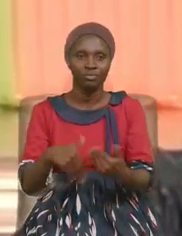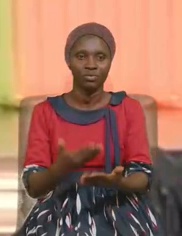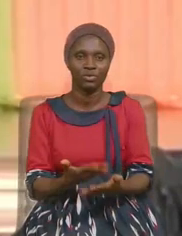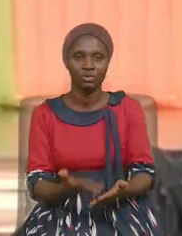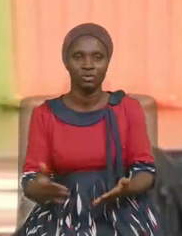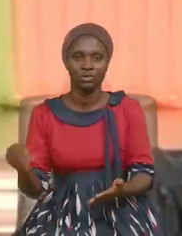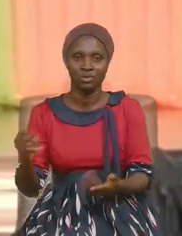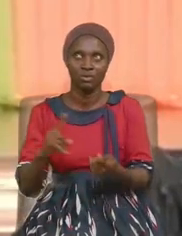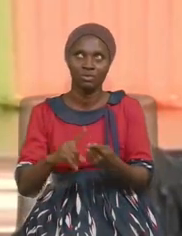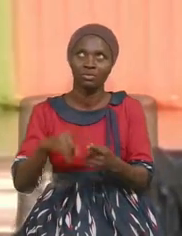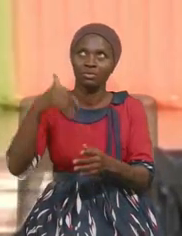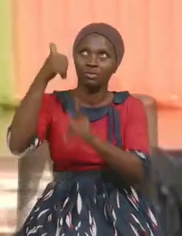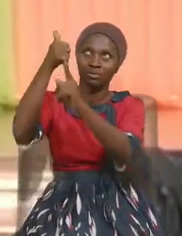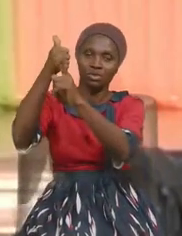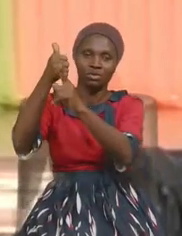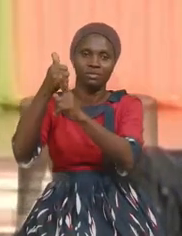lui.